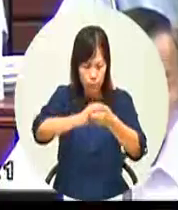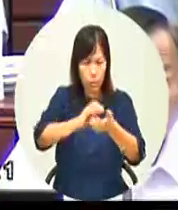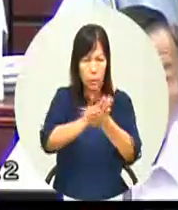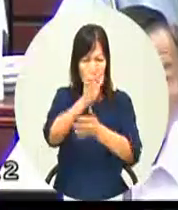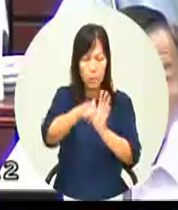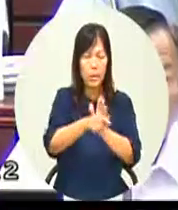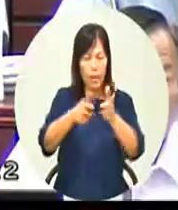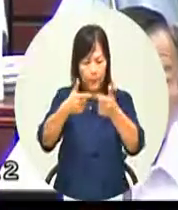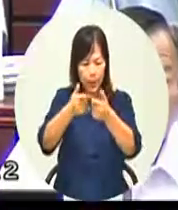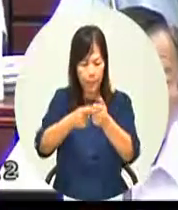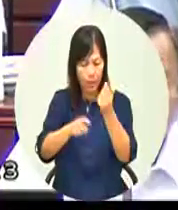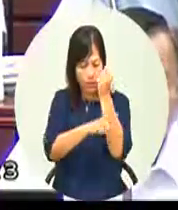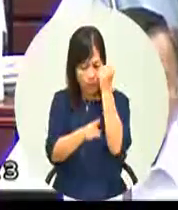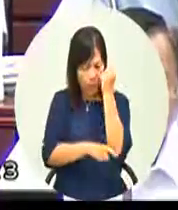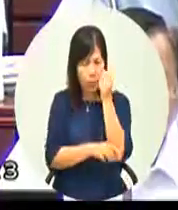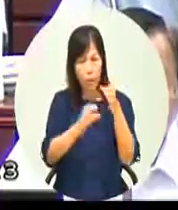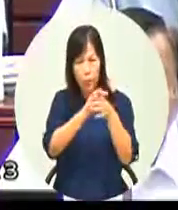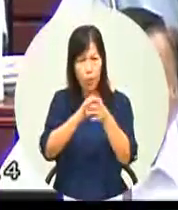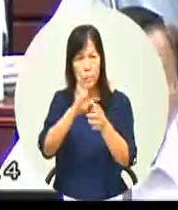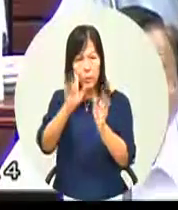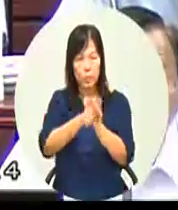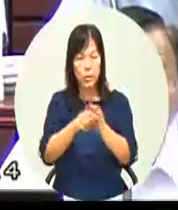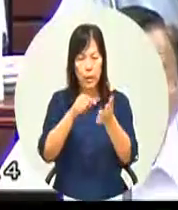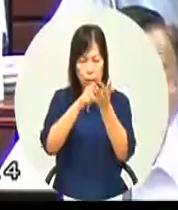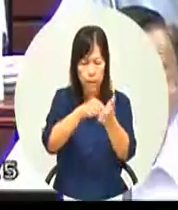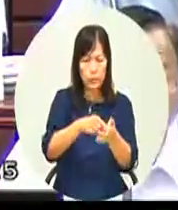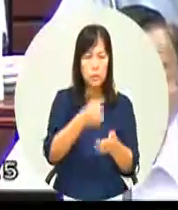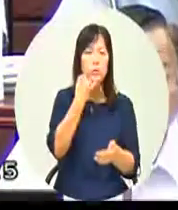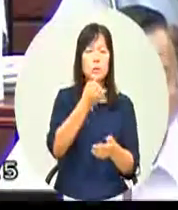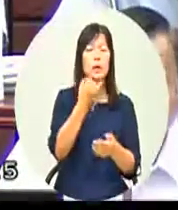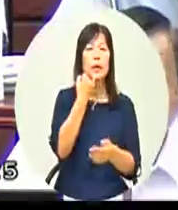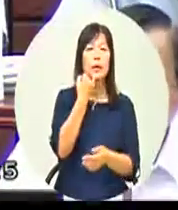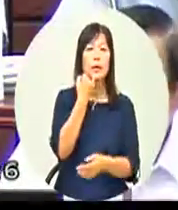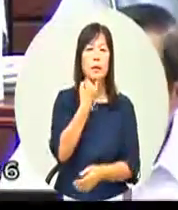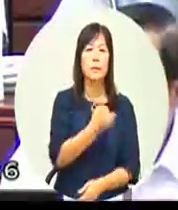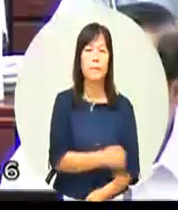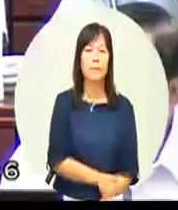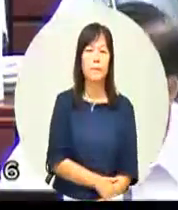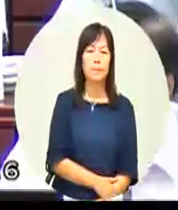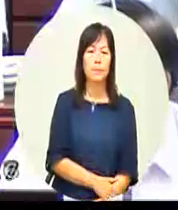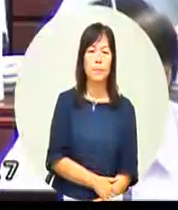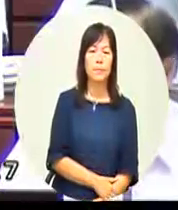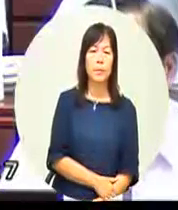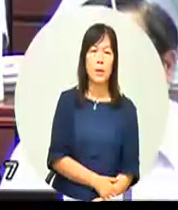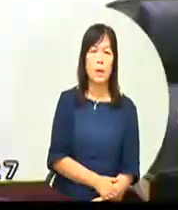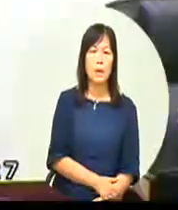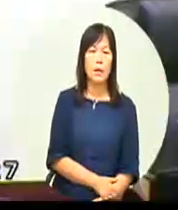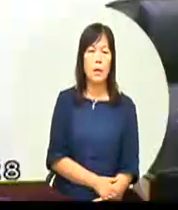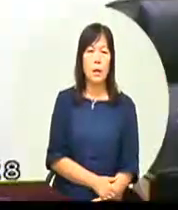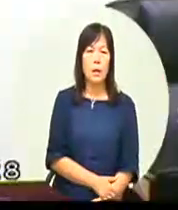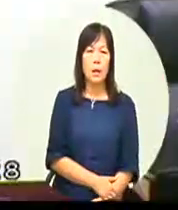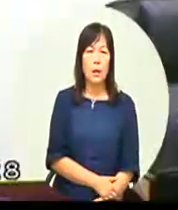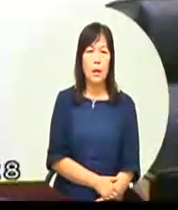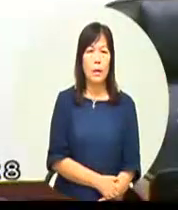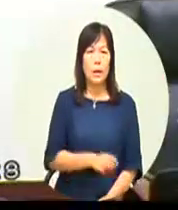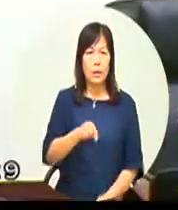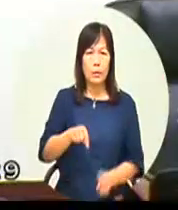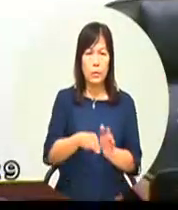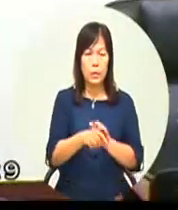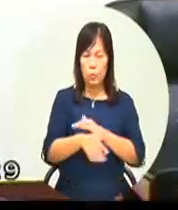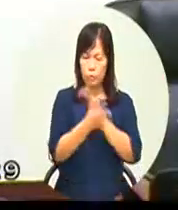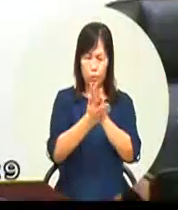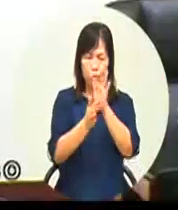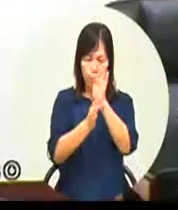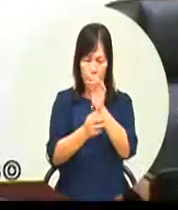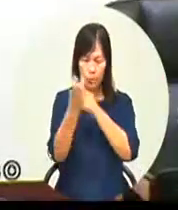相关规定才能够申请合法的民宿。 好， 对， 好，谢谢局长，先请坐。我想就是要有一个完善的